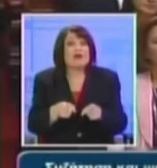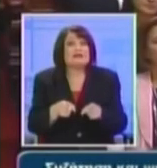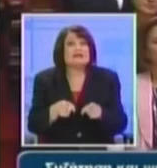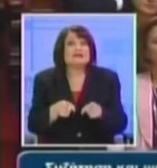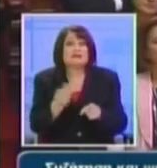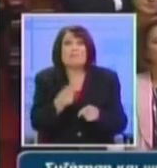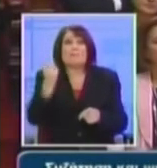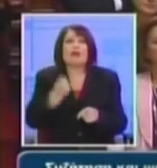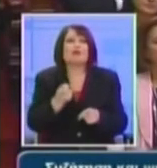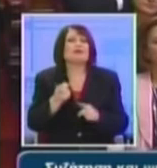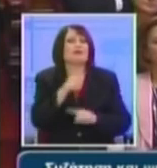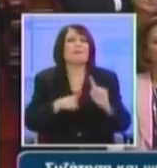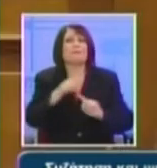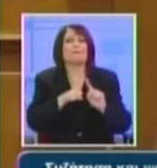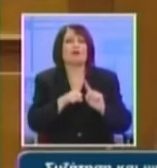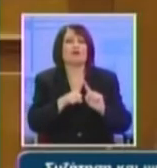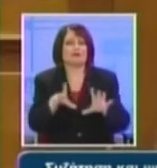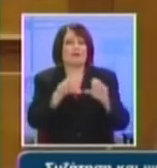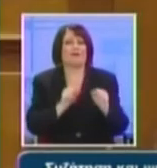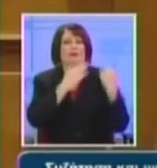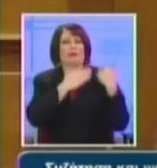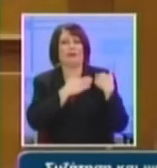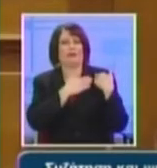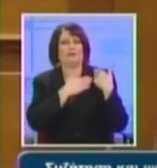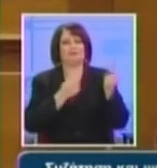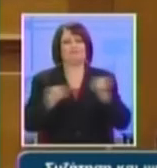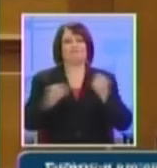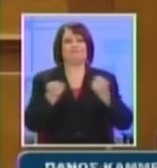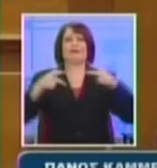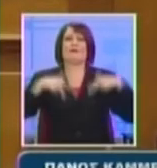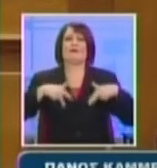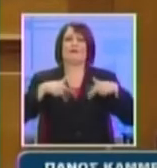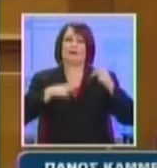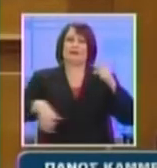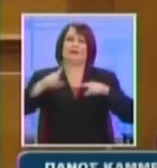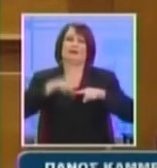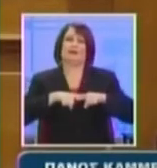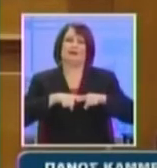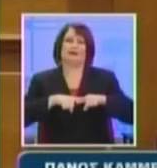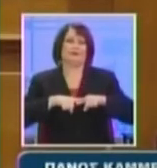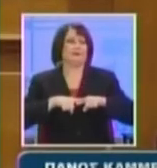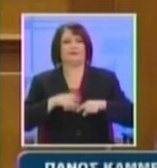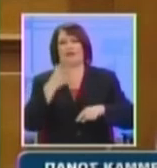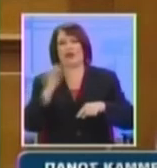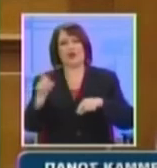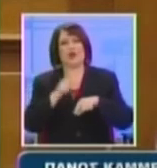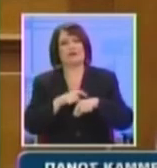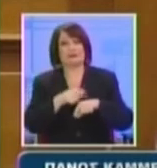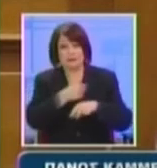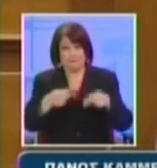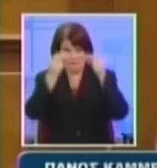πλειοψηφία που θα πάρει στα χέρια της τη διακυβέρνηση του τόπου. Γιατί δεν είναι η μόνη